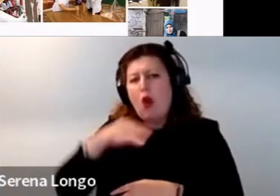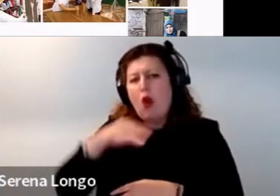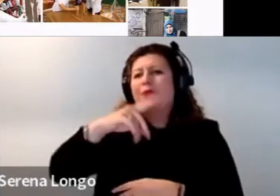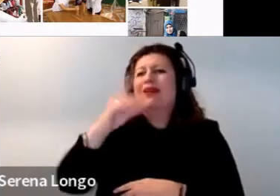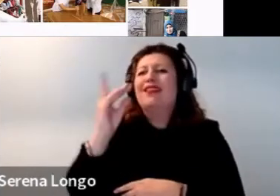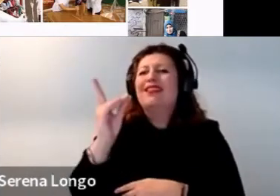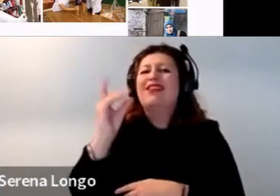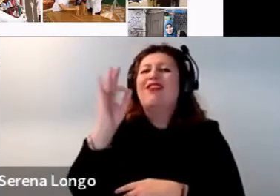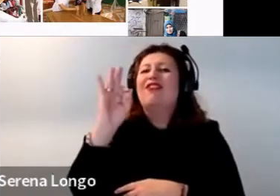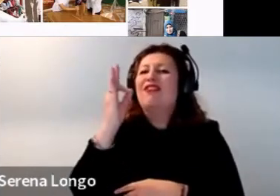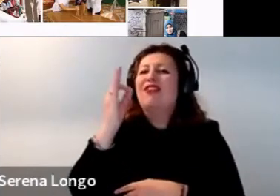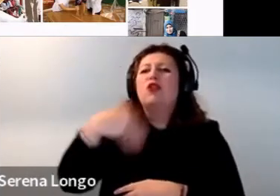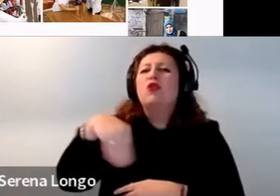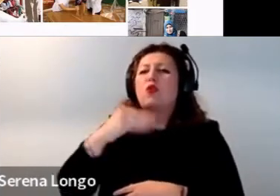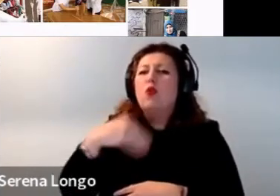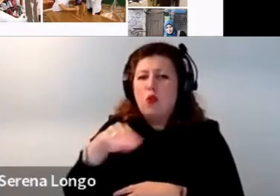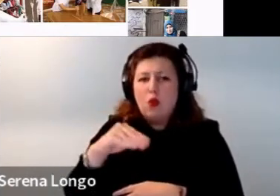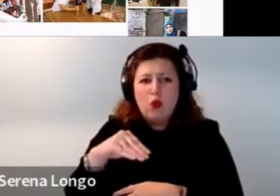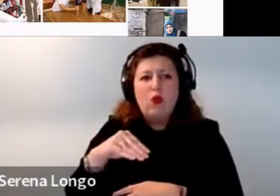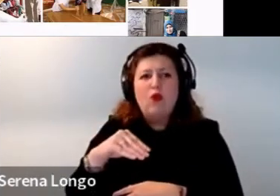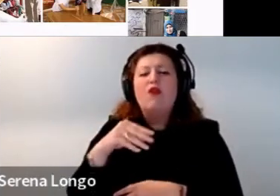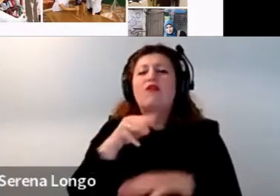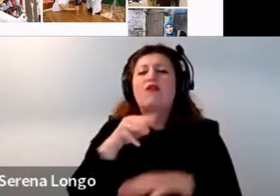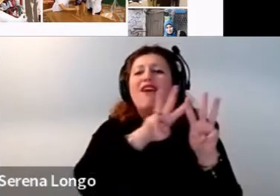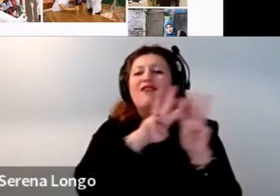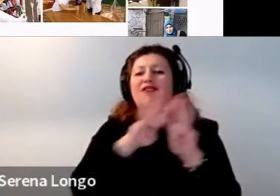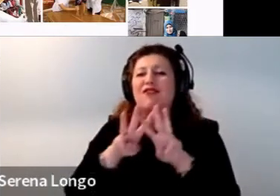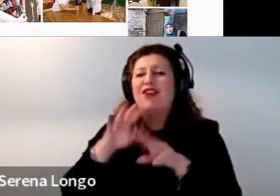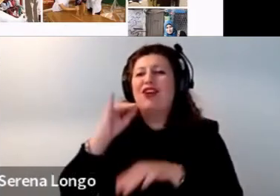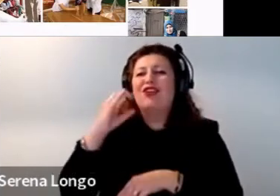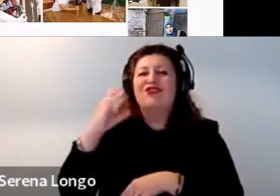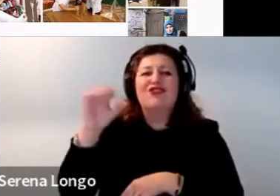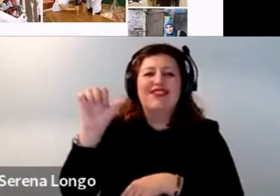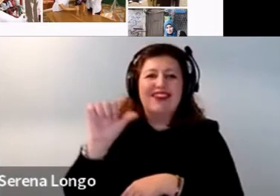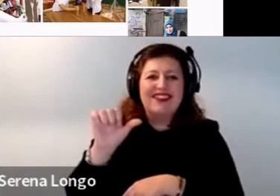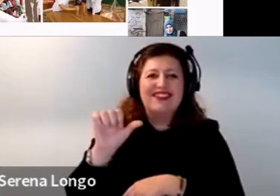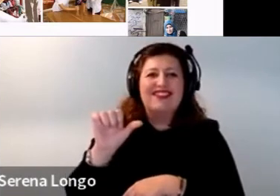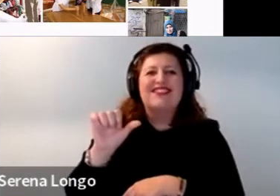molto interessanti direttamente dal sito dell'AICS,